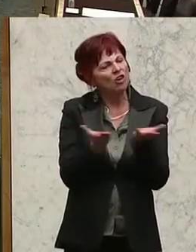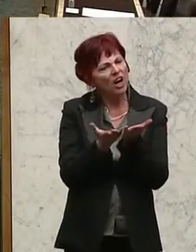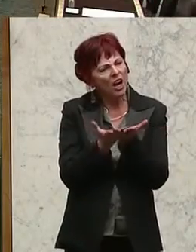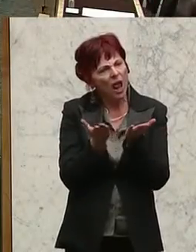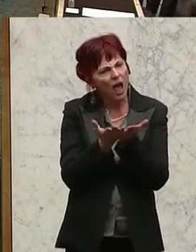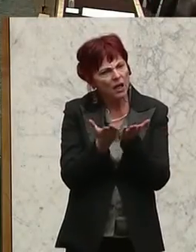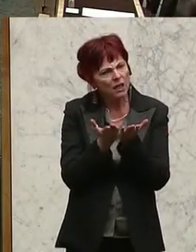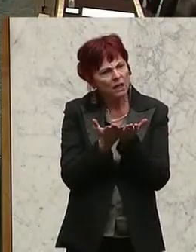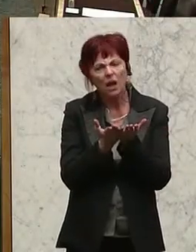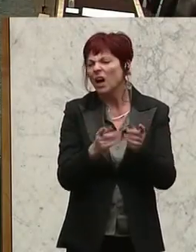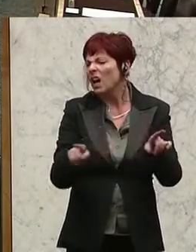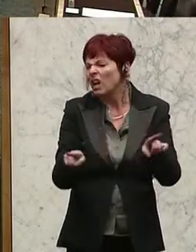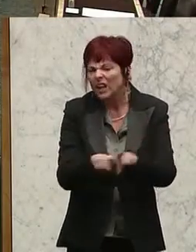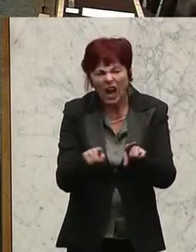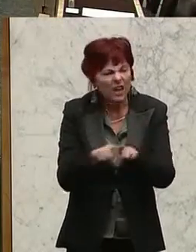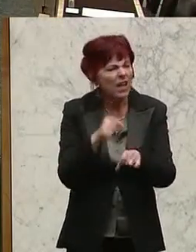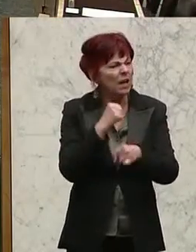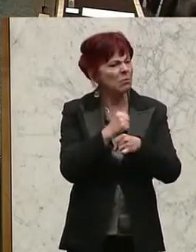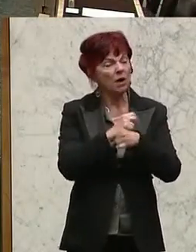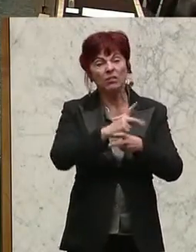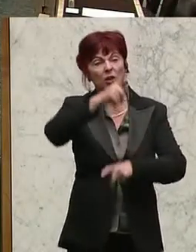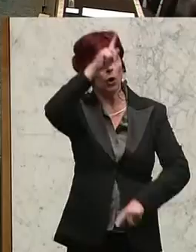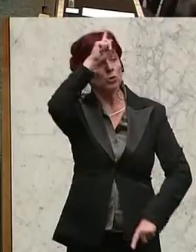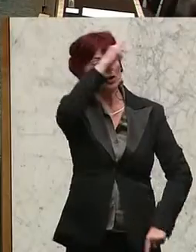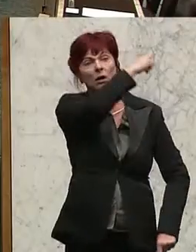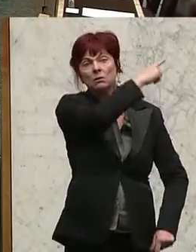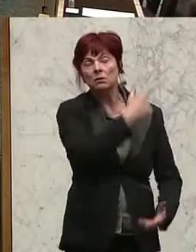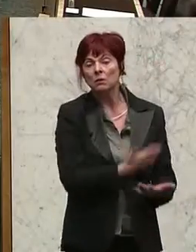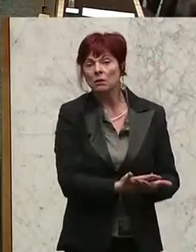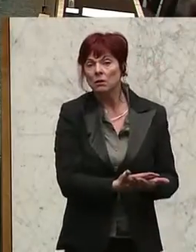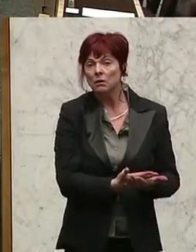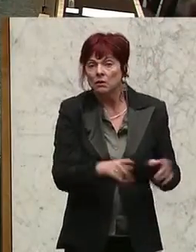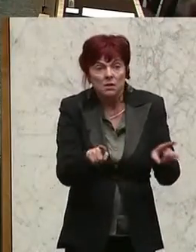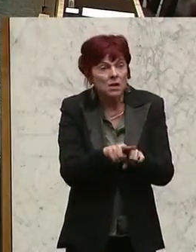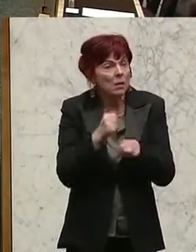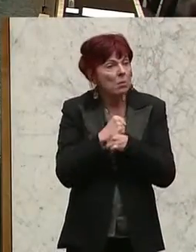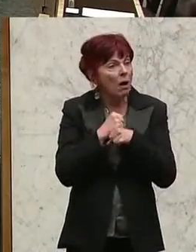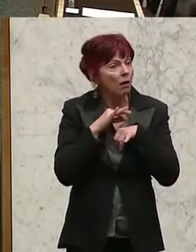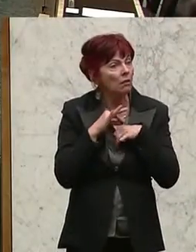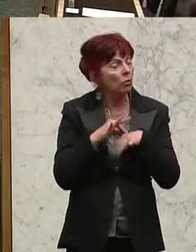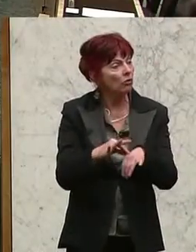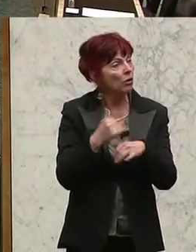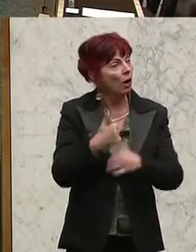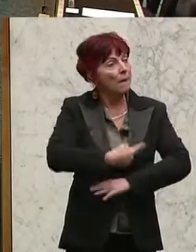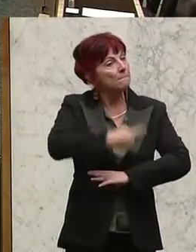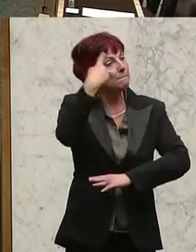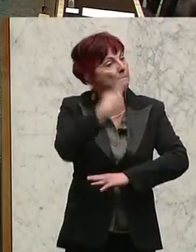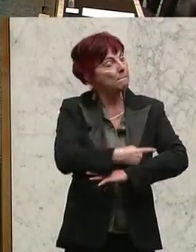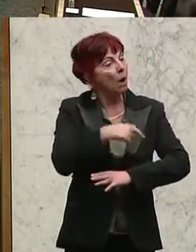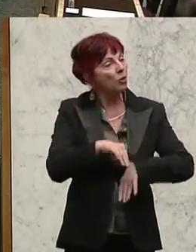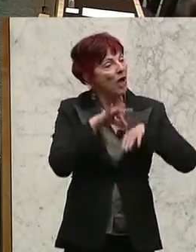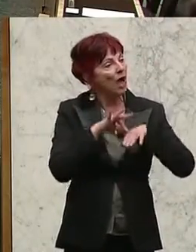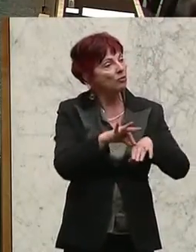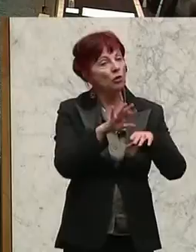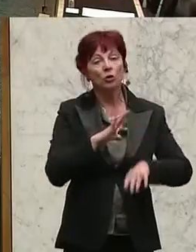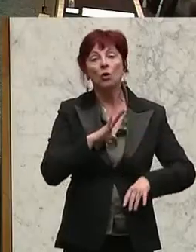Situation, exakt das Gleiche gemacht, was derzeit auch in Deutschland gemacht wird. In Deutschland wird die Maut eingeführt und im